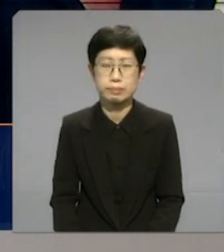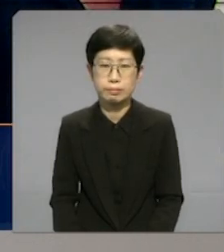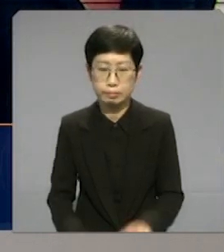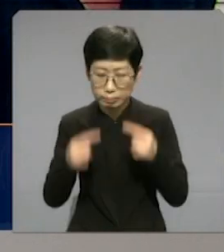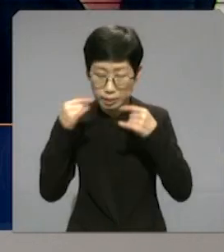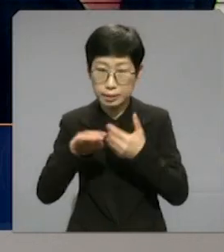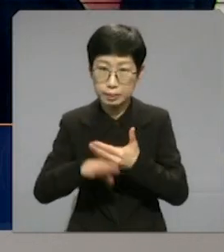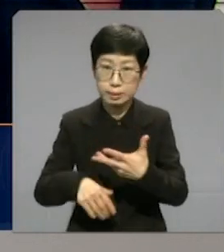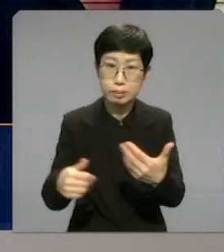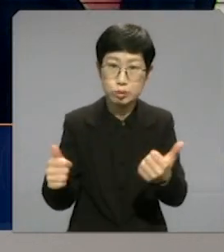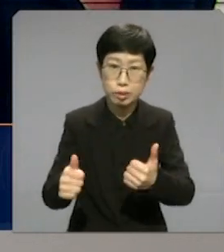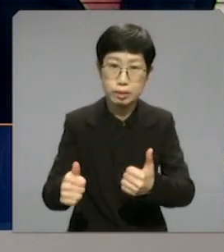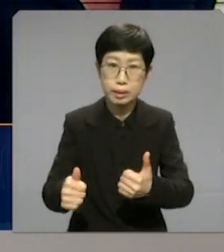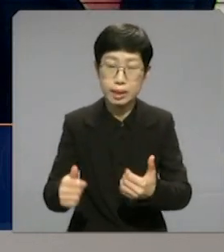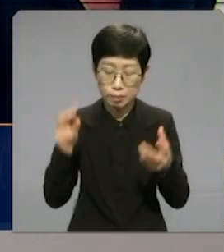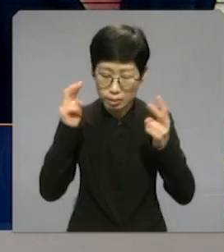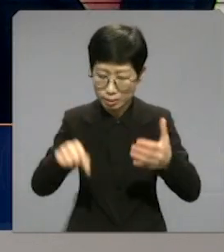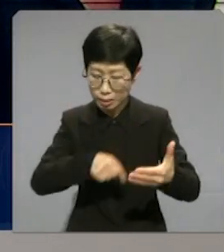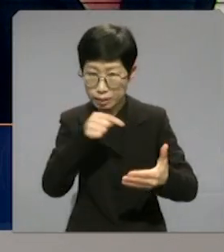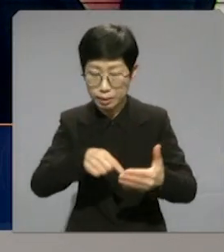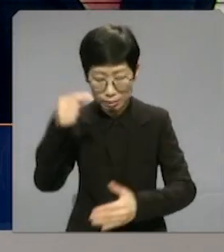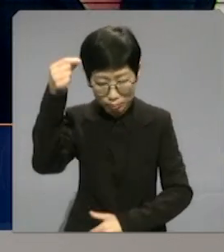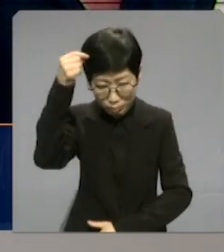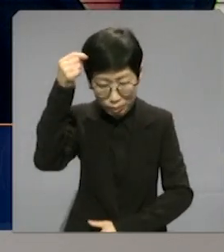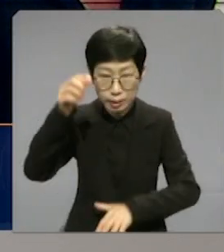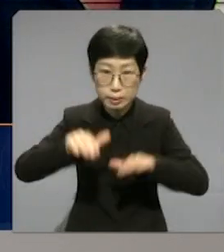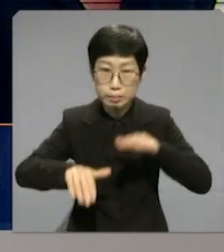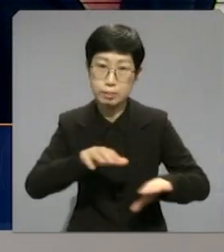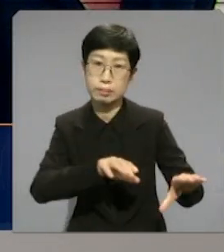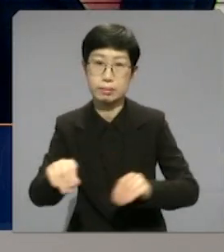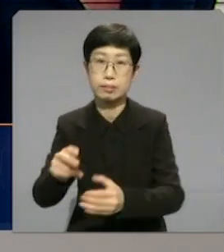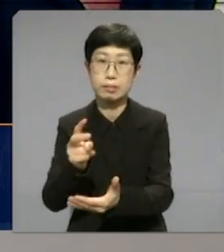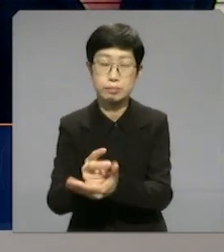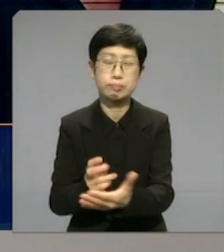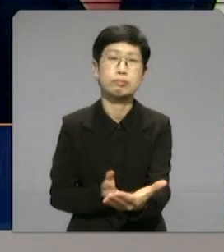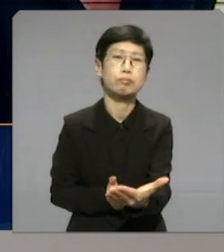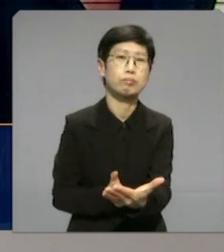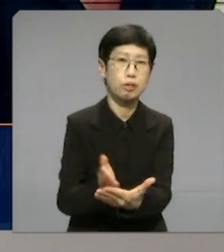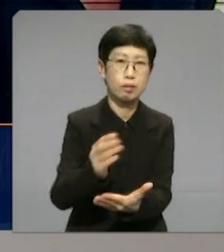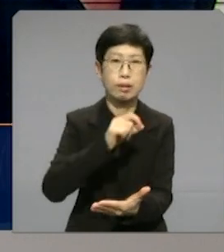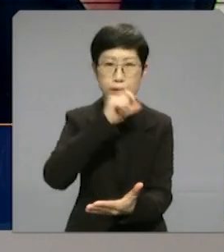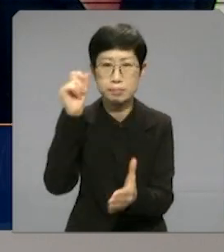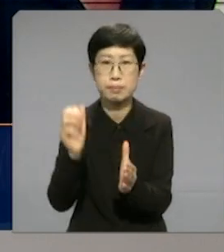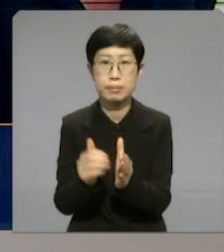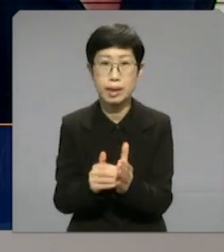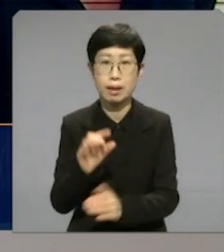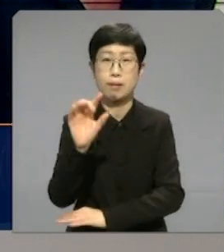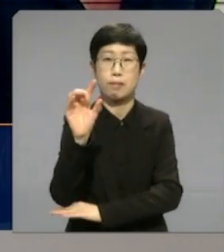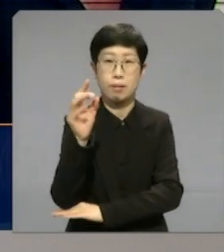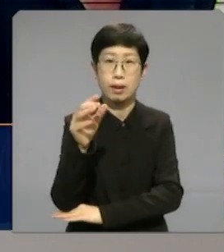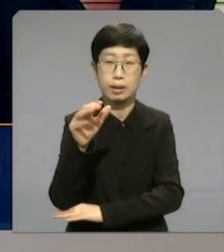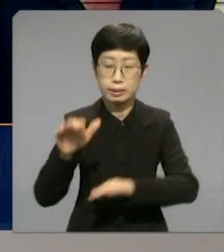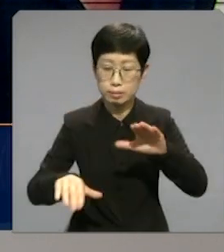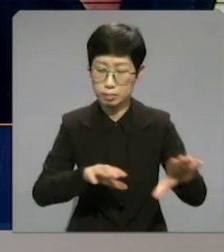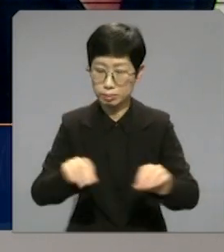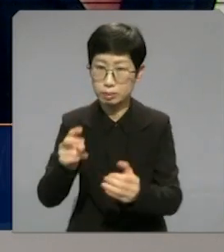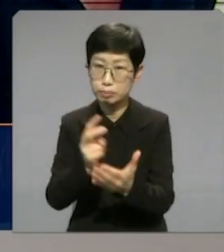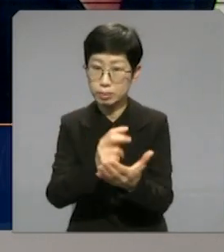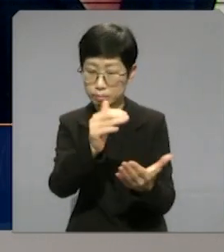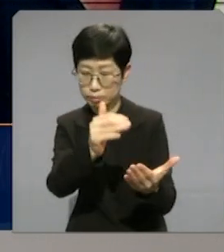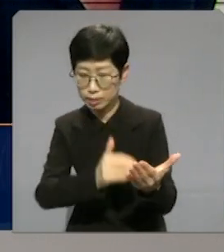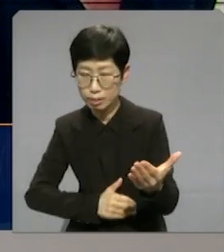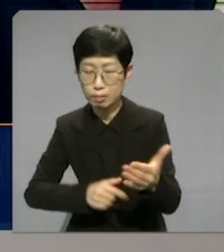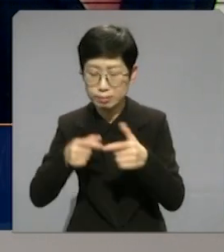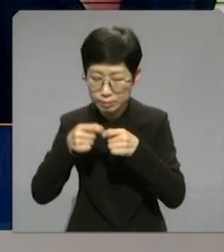네, 프랑스 하원에서 직장 내 두발 차별을 금지하는 법안이 통과됐습니다. 기존 차별금지법에는 두발에